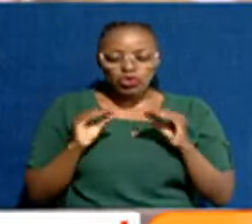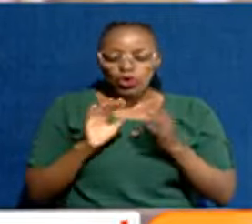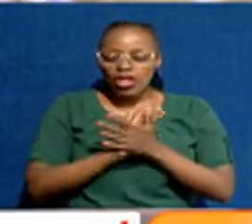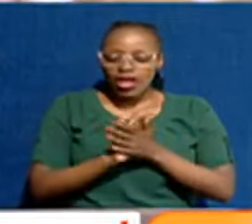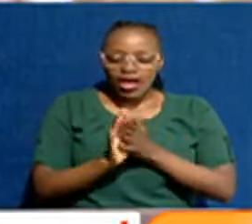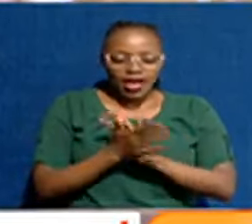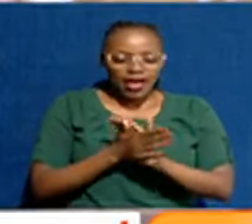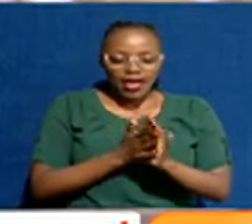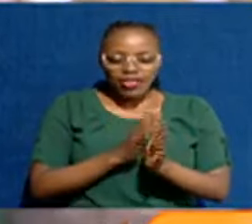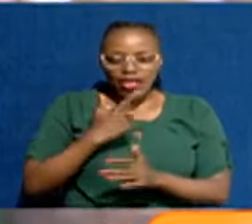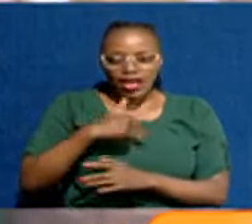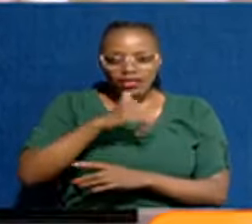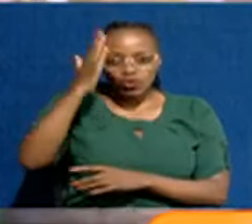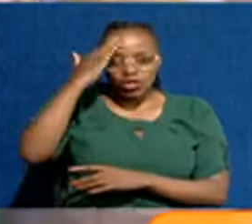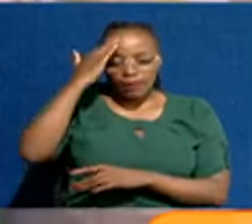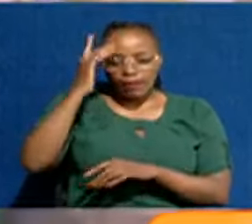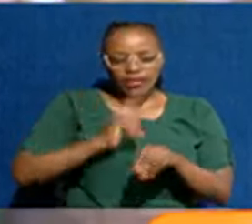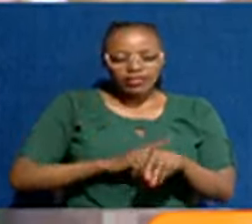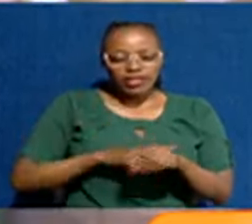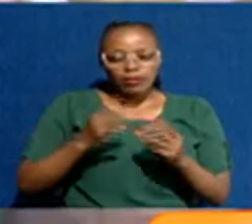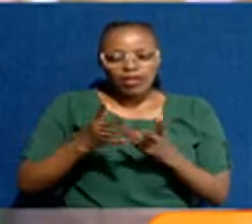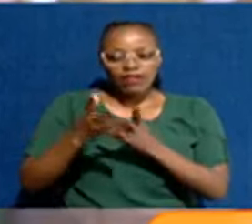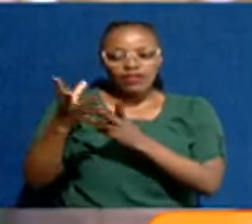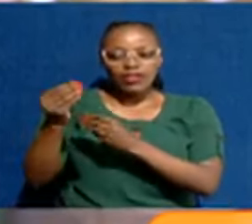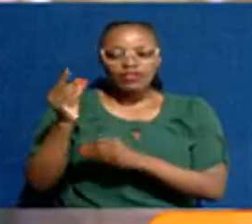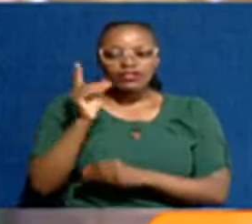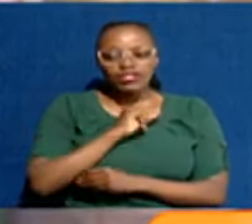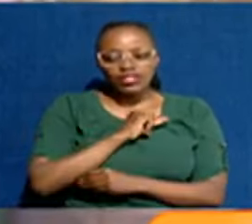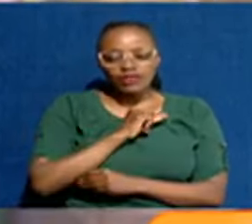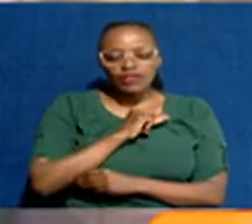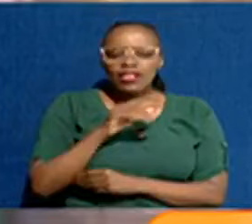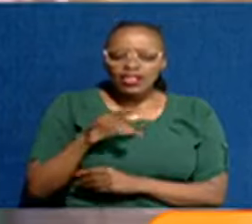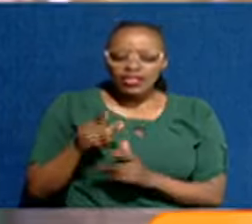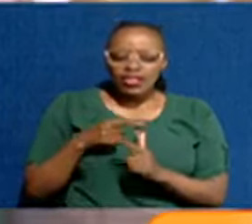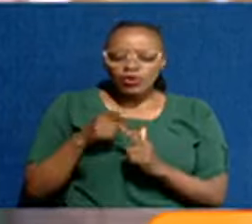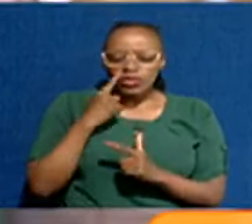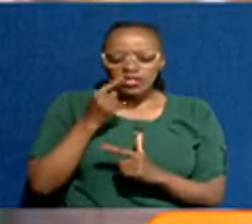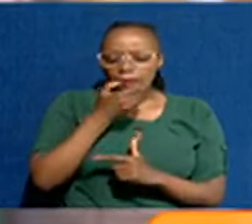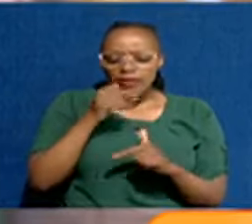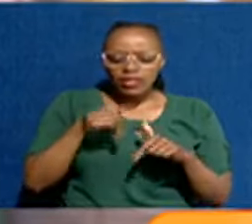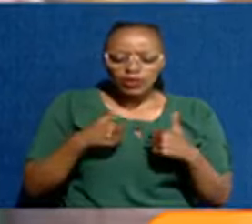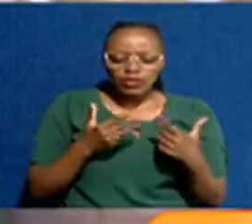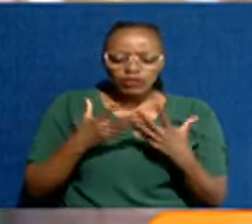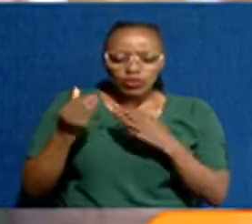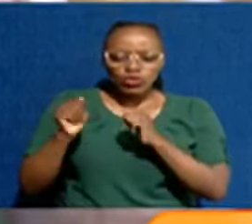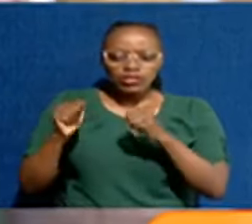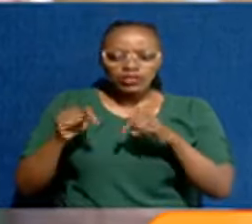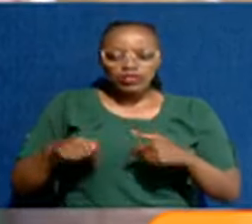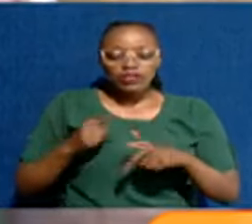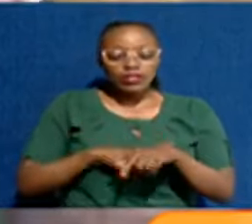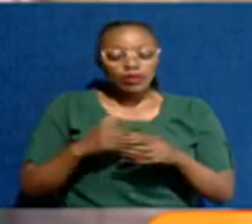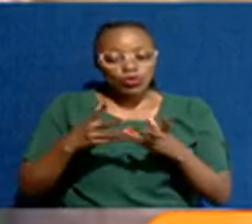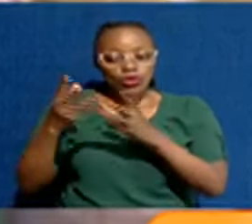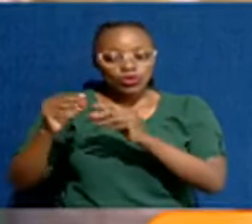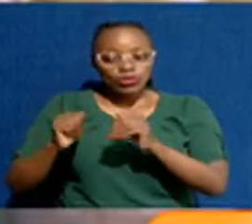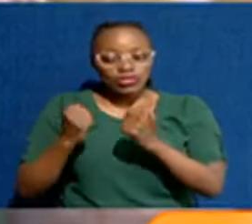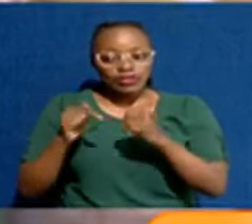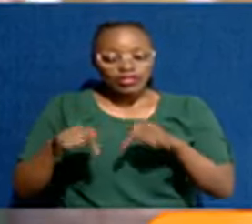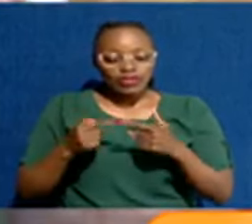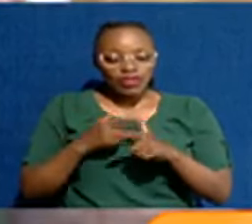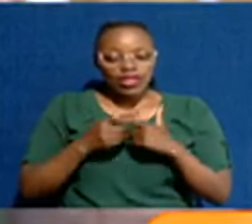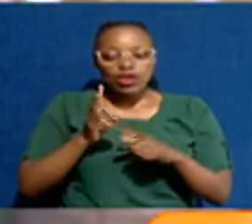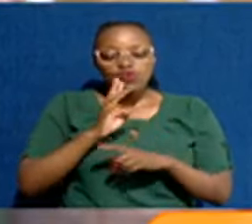chochote. Tulikumbukanga kama tushaenda. Tukaona tuenda tujiokoe kwa jirani. Kwenda kujiokoa kwa jirani, tena